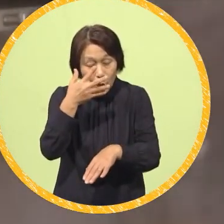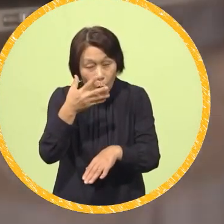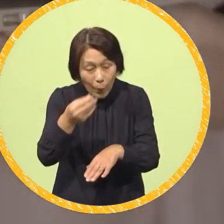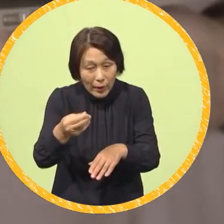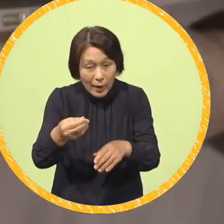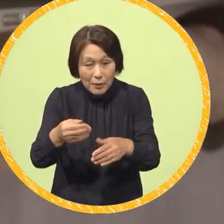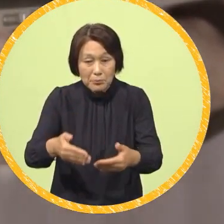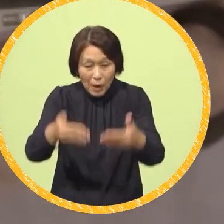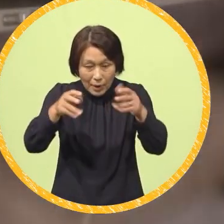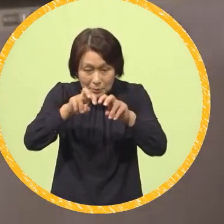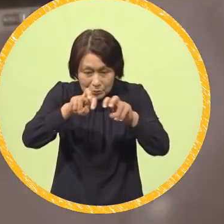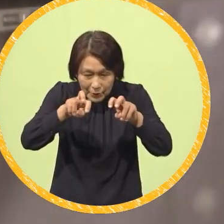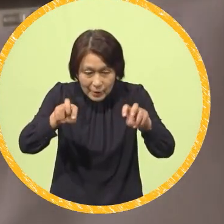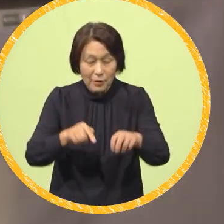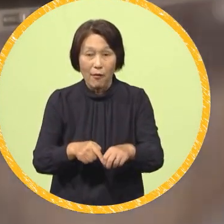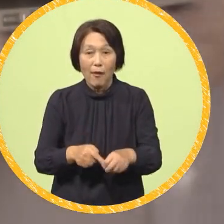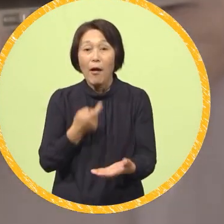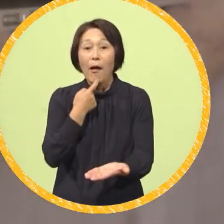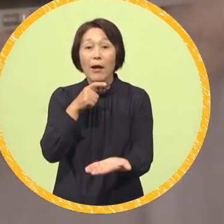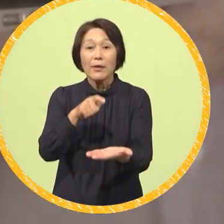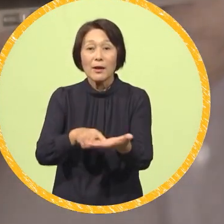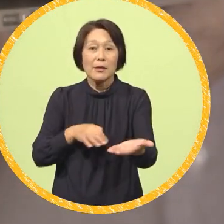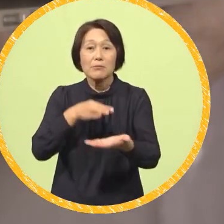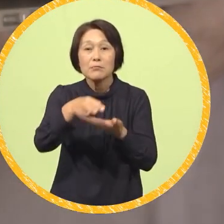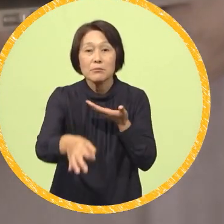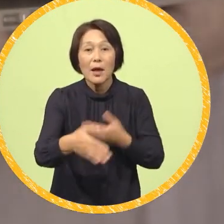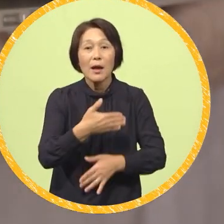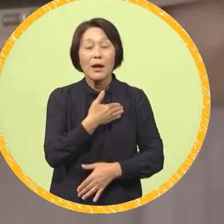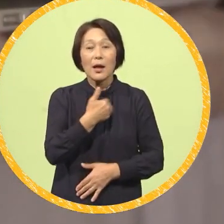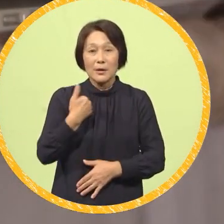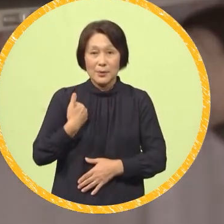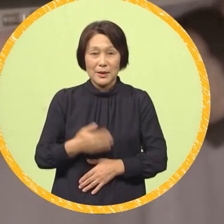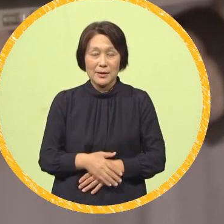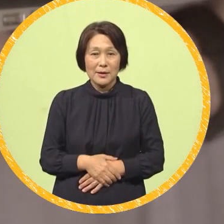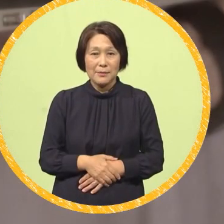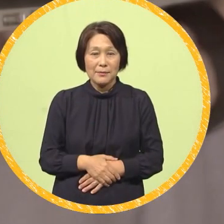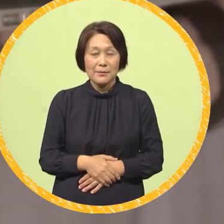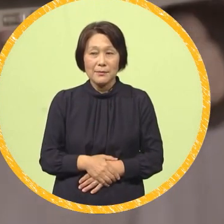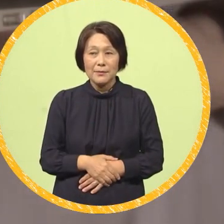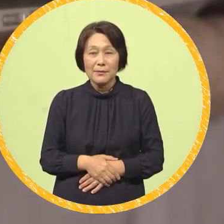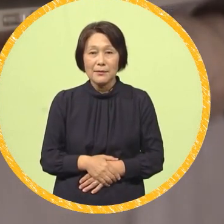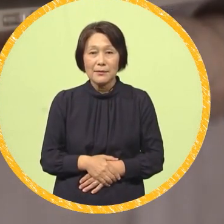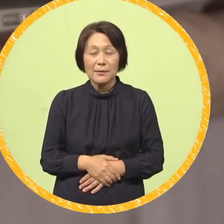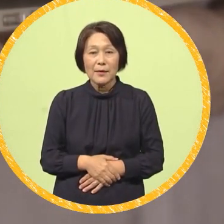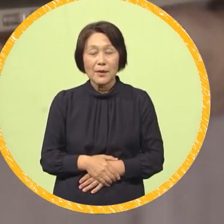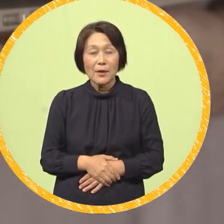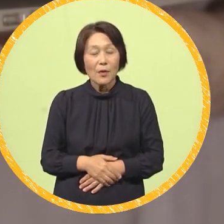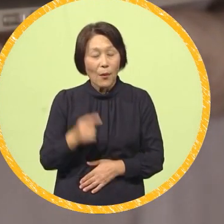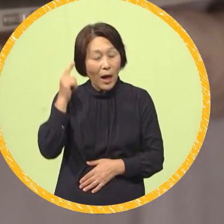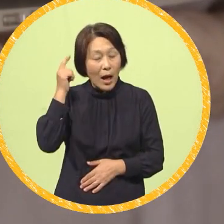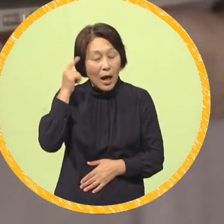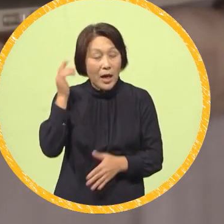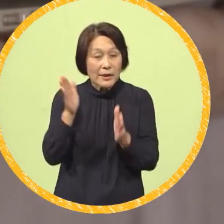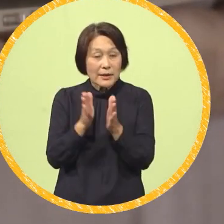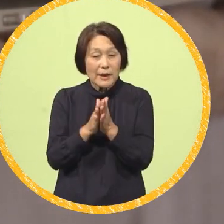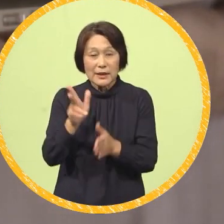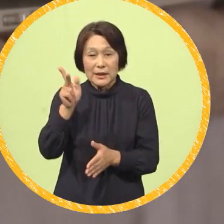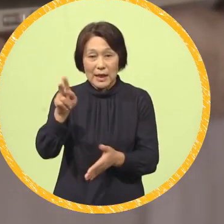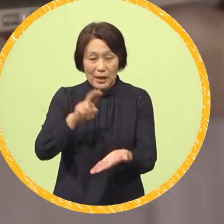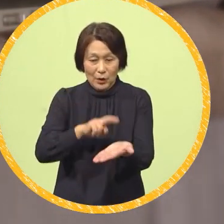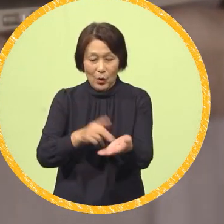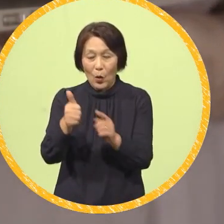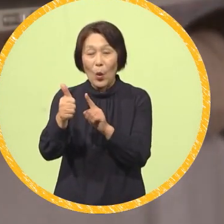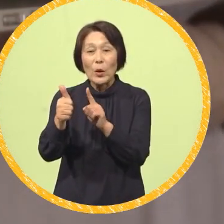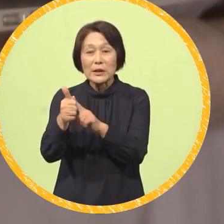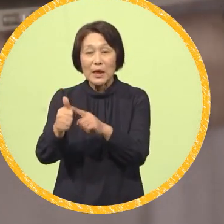求していくと買えるような状態になってしまったんですね。これは精神科のお医者さんが